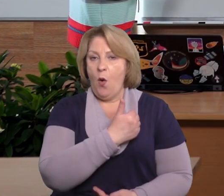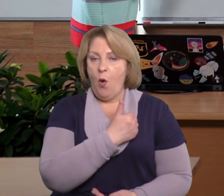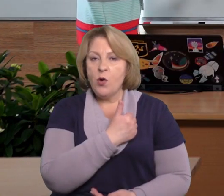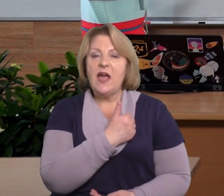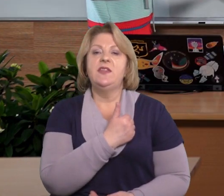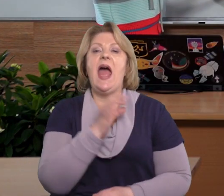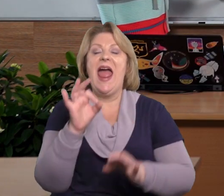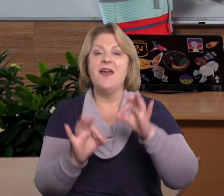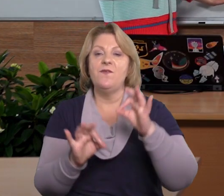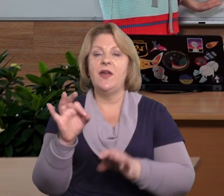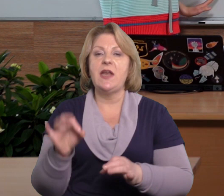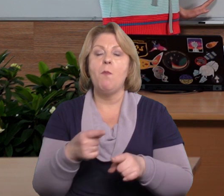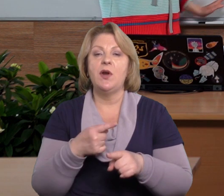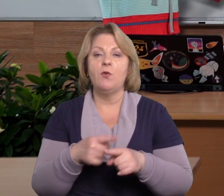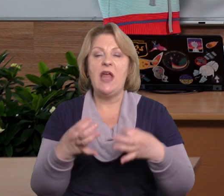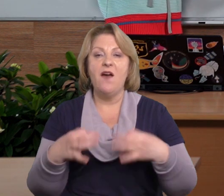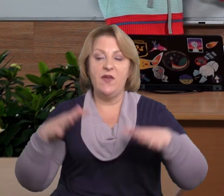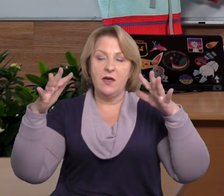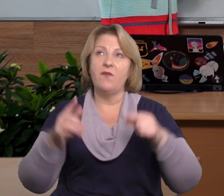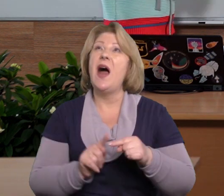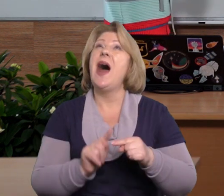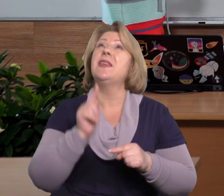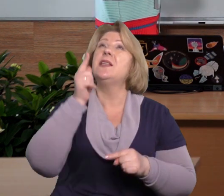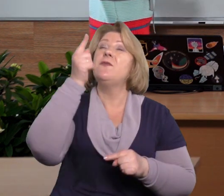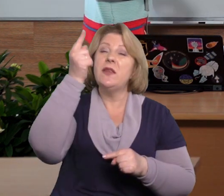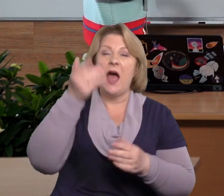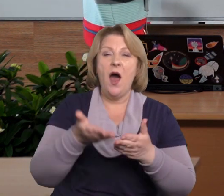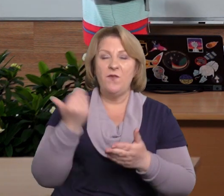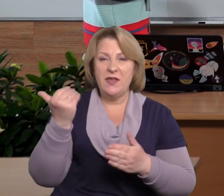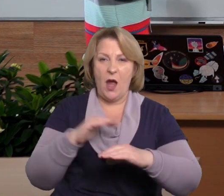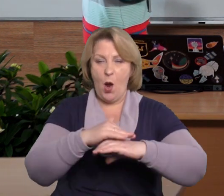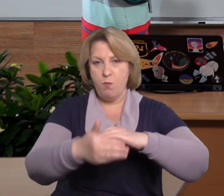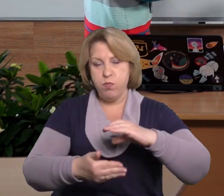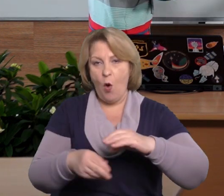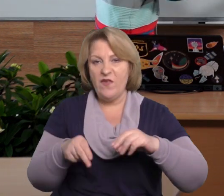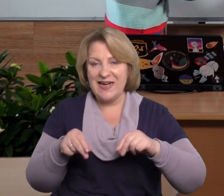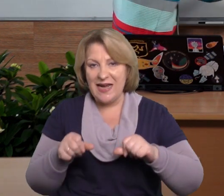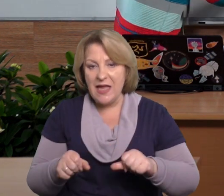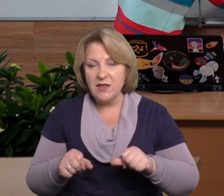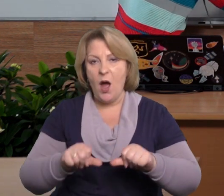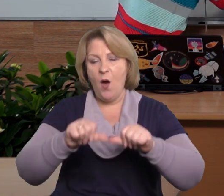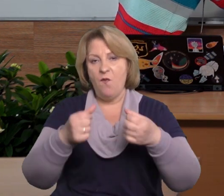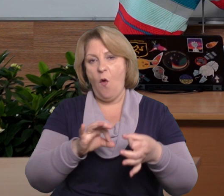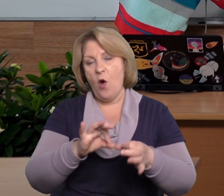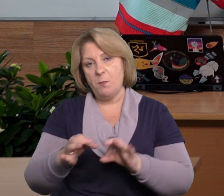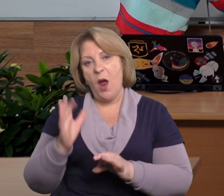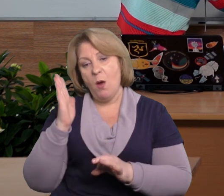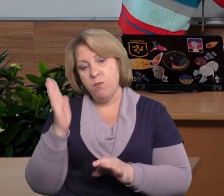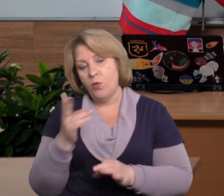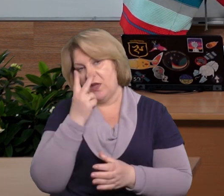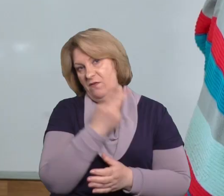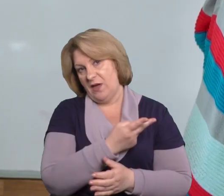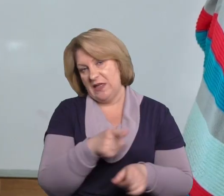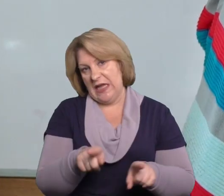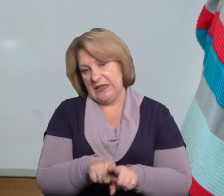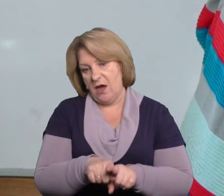виміряти прискорення вільного падіння десь на висоті аж від поверхні Землі, то формула, відповідно, буде мати наступний